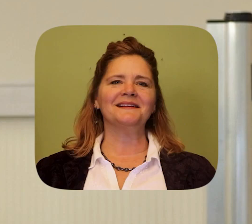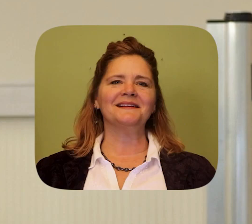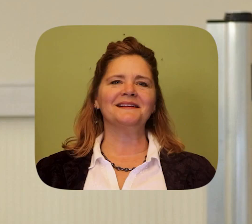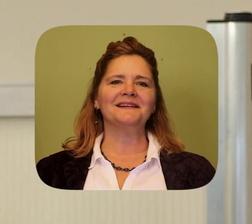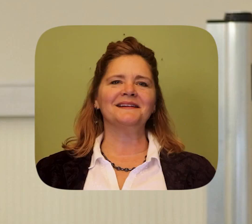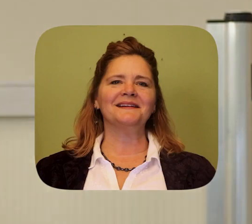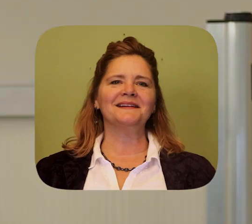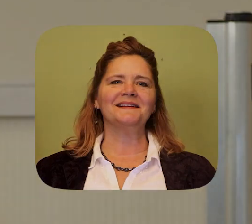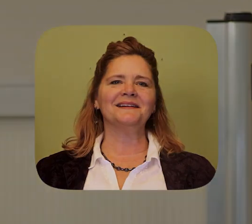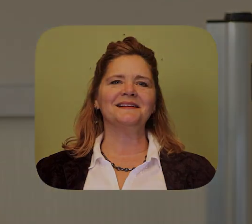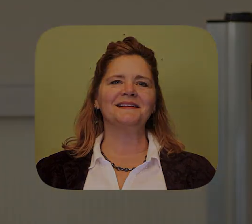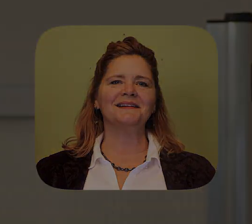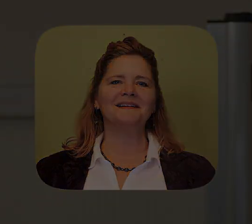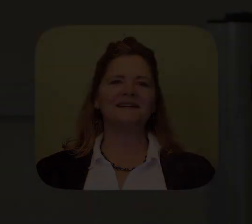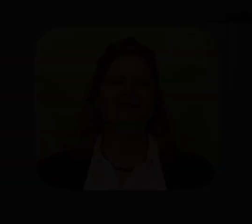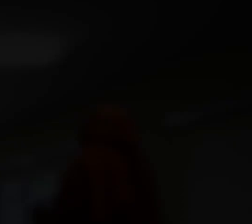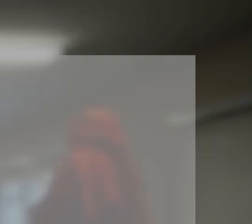voix.